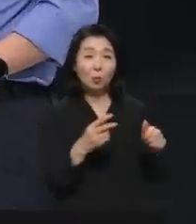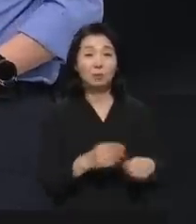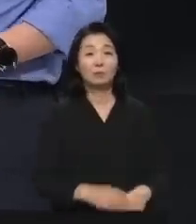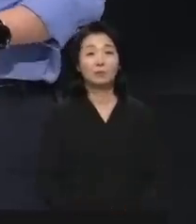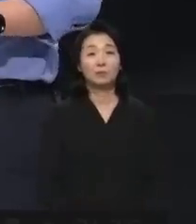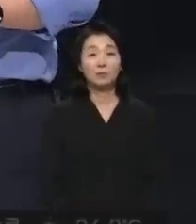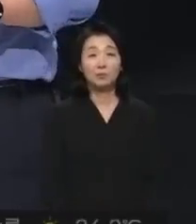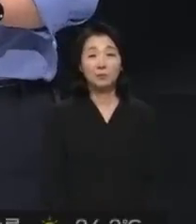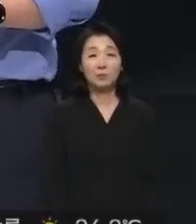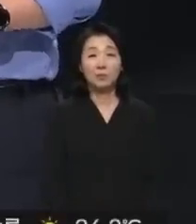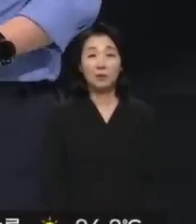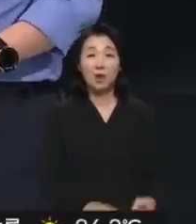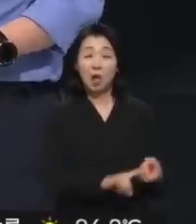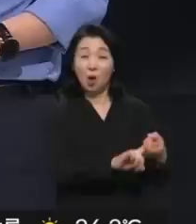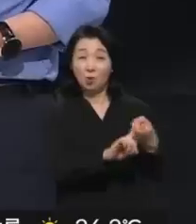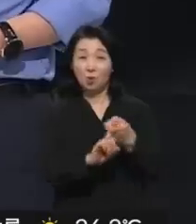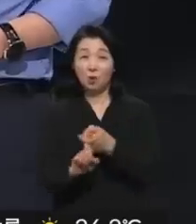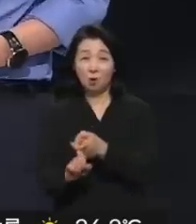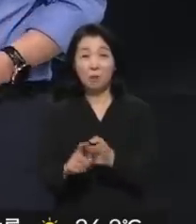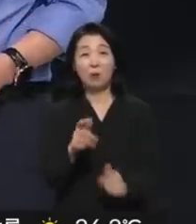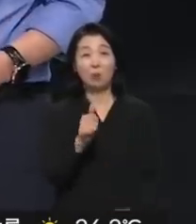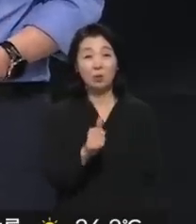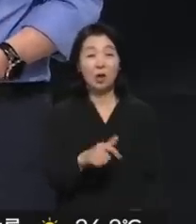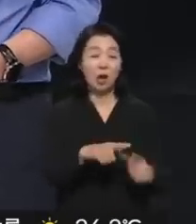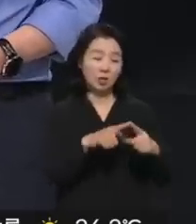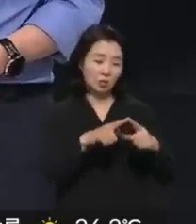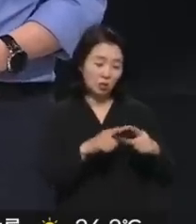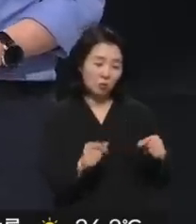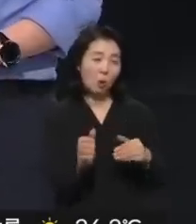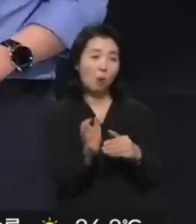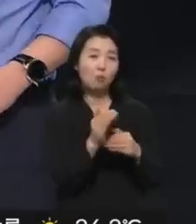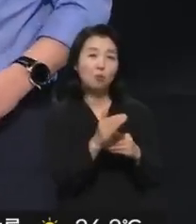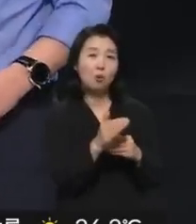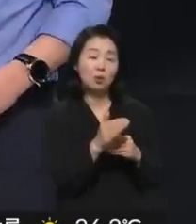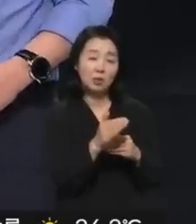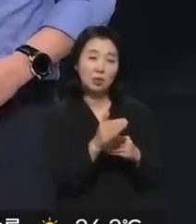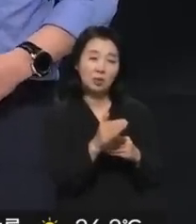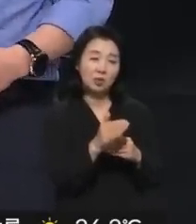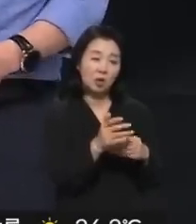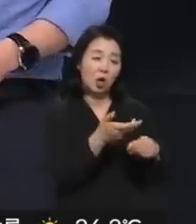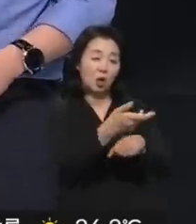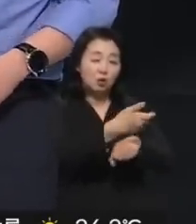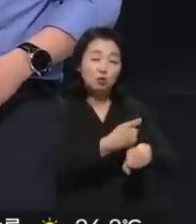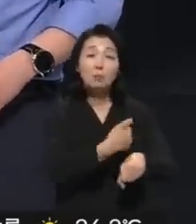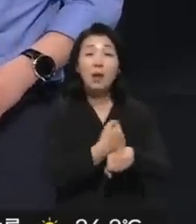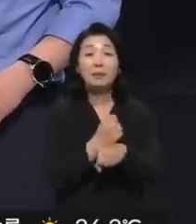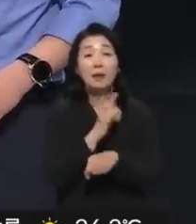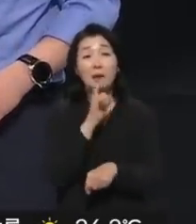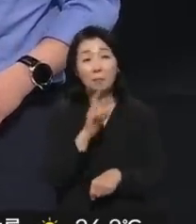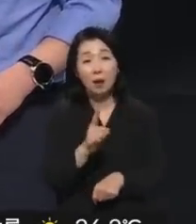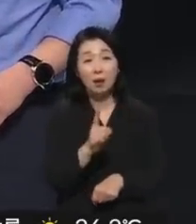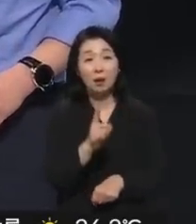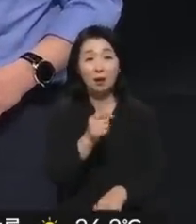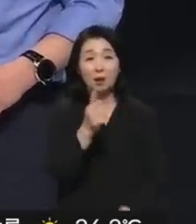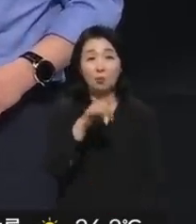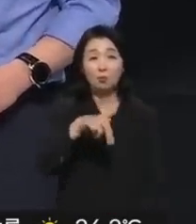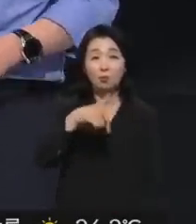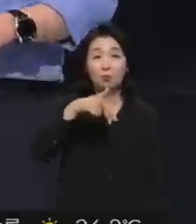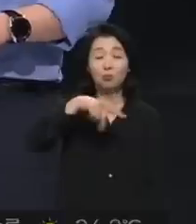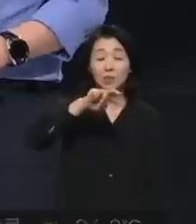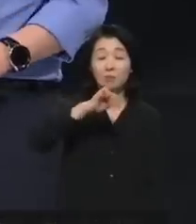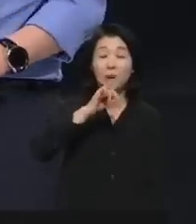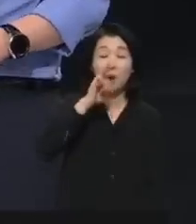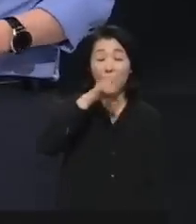일본산 수산물 수입 금지 조치도 좀 철폐해달라 요청을 했다고 합니다. 후쿠시마 오염수 방류, 여기에